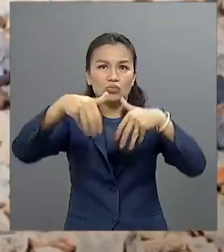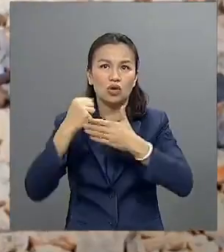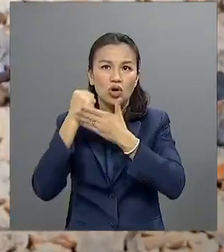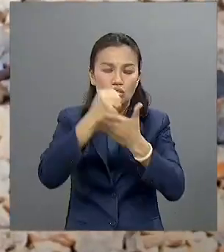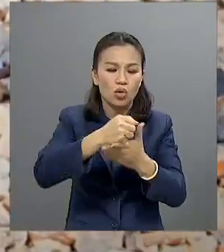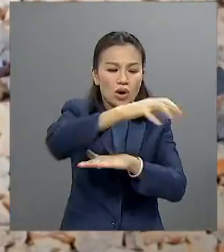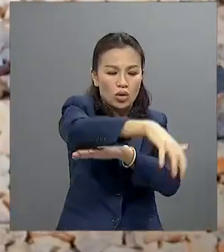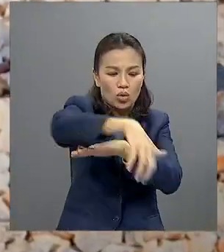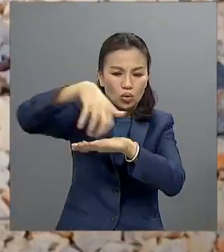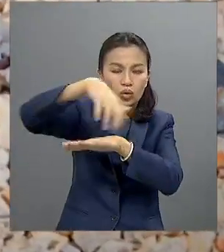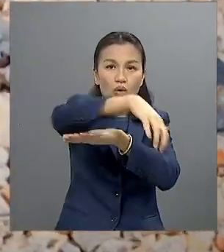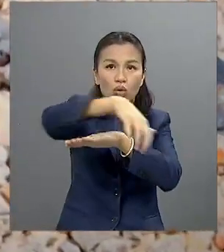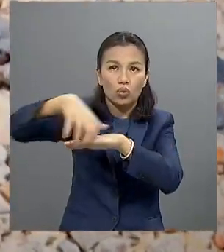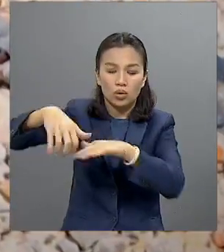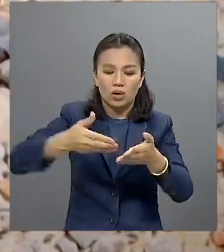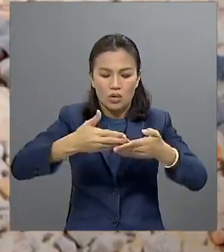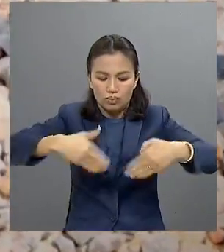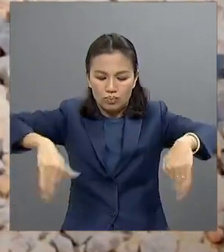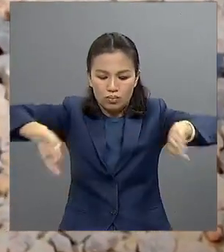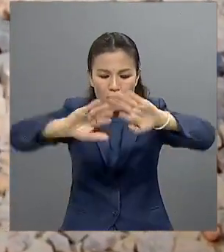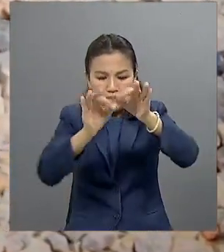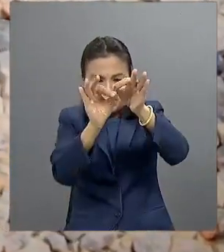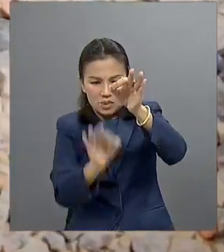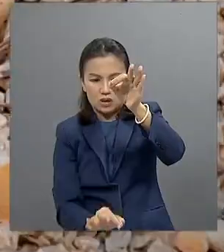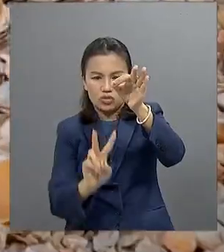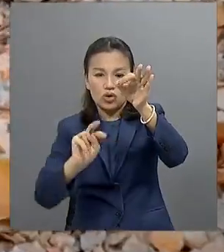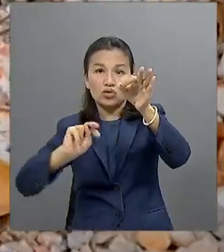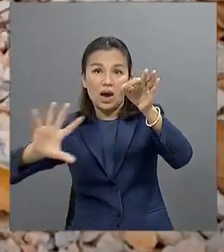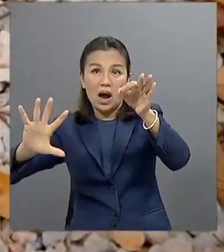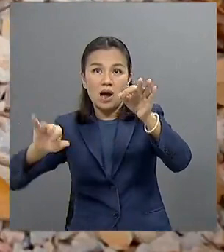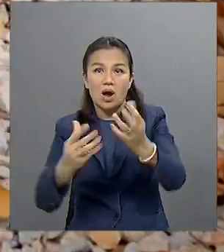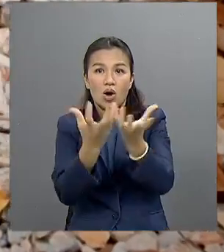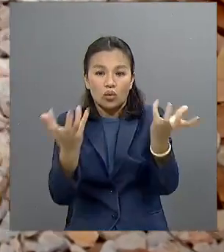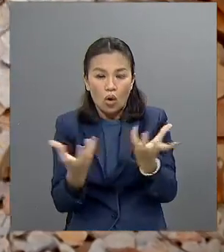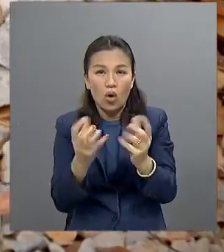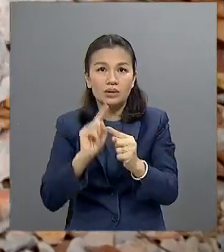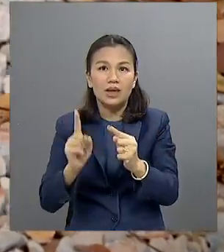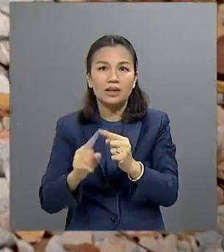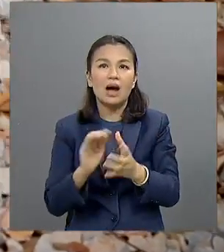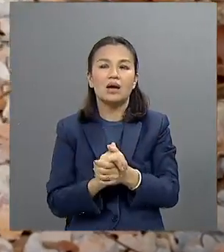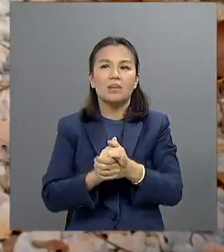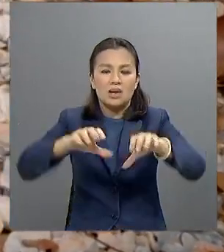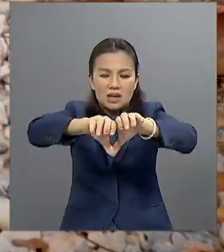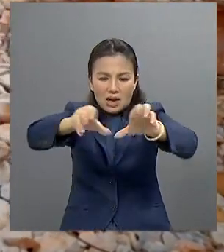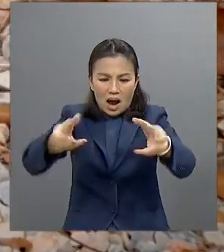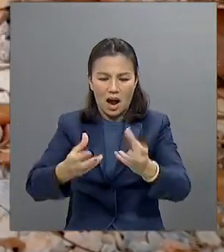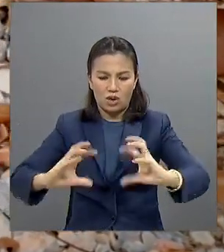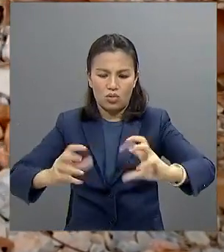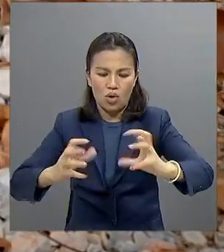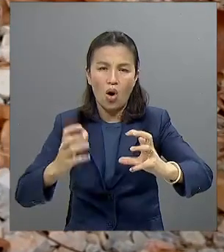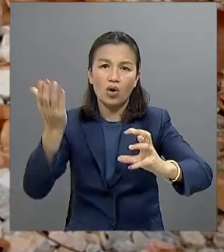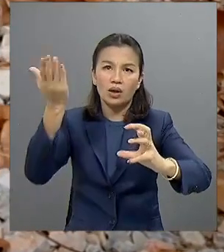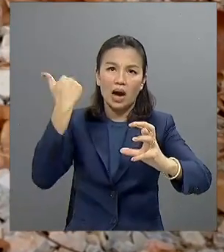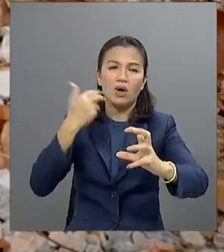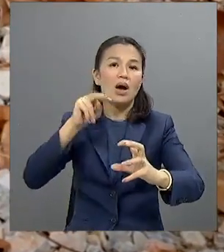มตรลึก 2.5 เมตรและใช้วัสดุเหลือใช้ทั้งอย่างรถยนต์เก่าขวดน้ำและก้อนหินใส่ลงไปใน